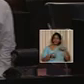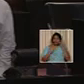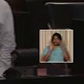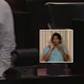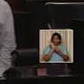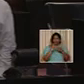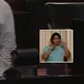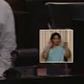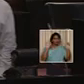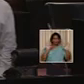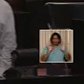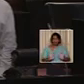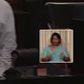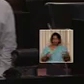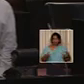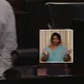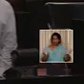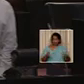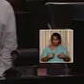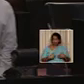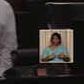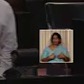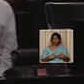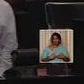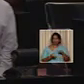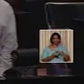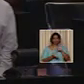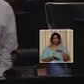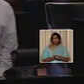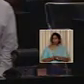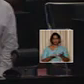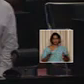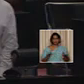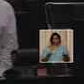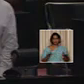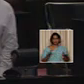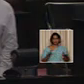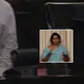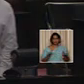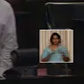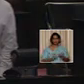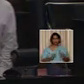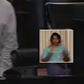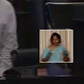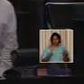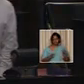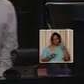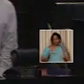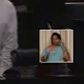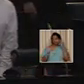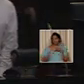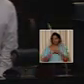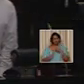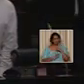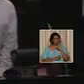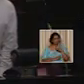පෙන්නලා නමුත් අද වෙනකන් පිහිටවීමට හැකියාවක් ලැබිලා නැහැ. ඔබතුමාගේ අවධානයට යොමු